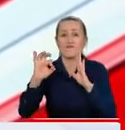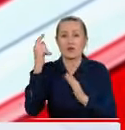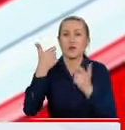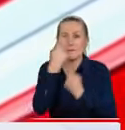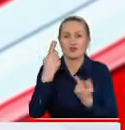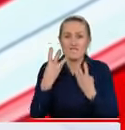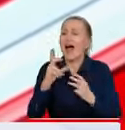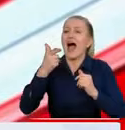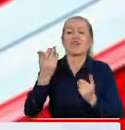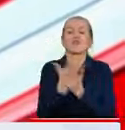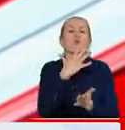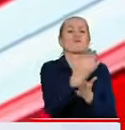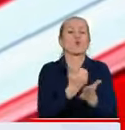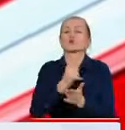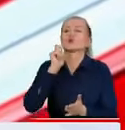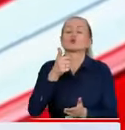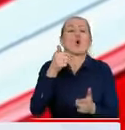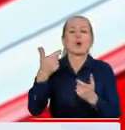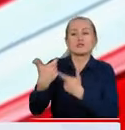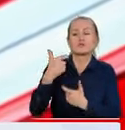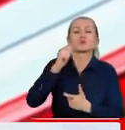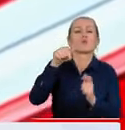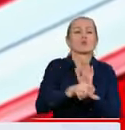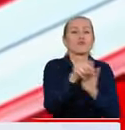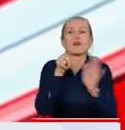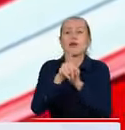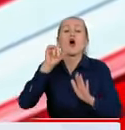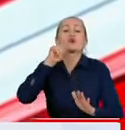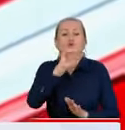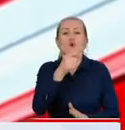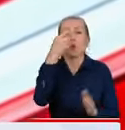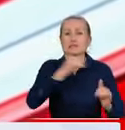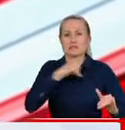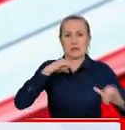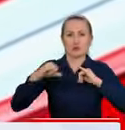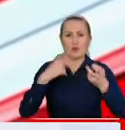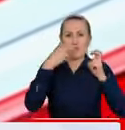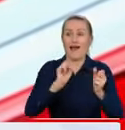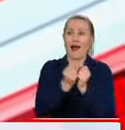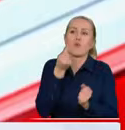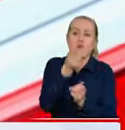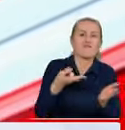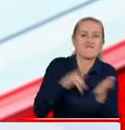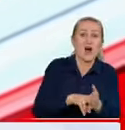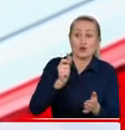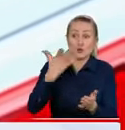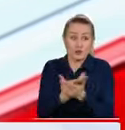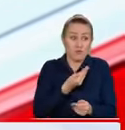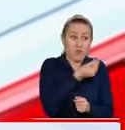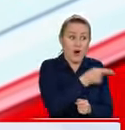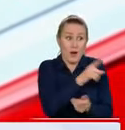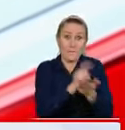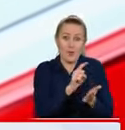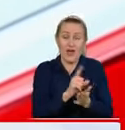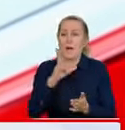szkoły stworzone przez samorządy albo na płacenie drugi raz za to samo, za co już zapłacili w podatkach w czesnym.